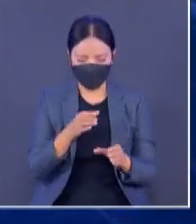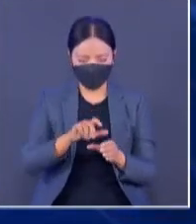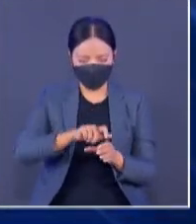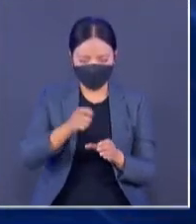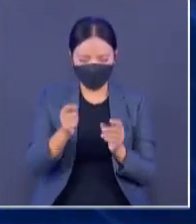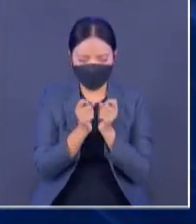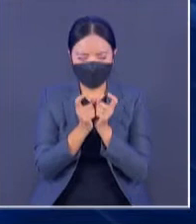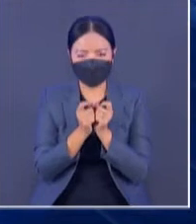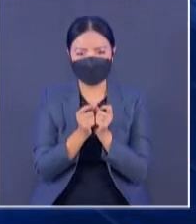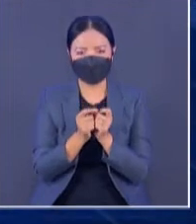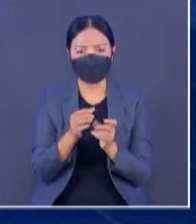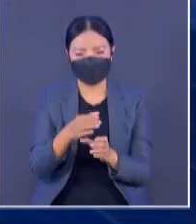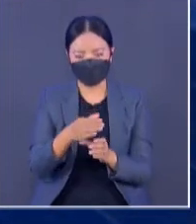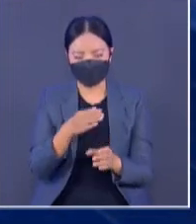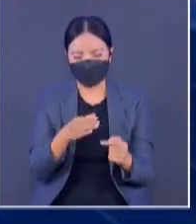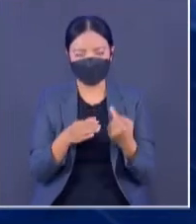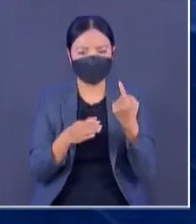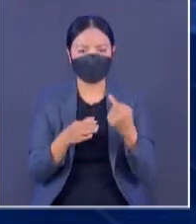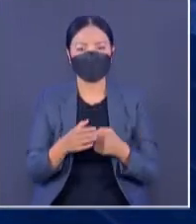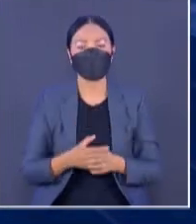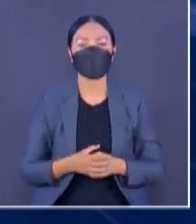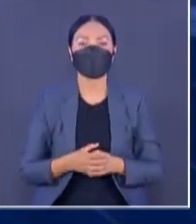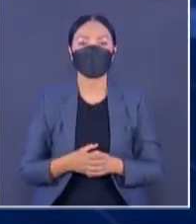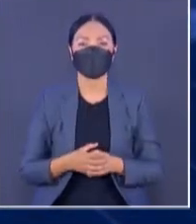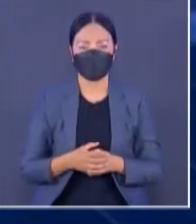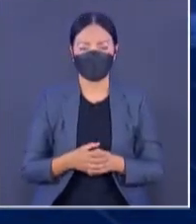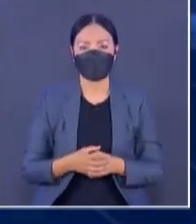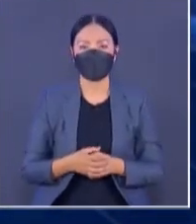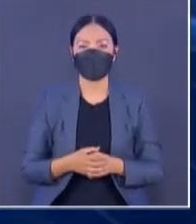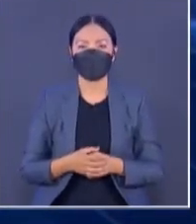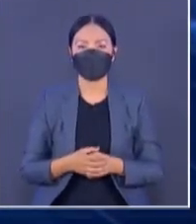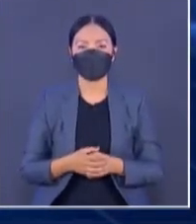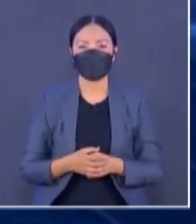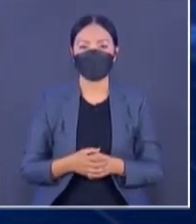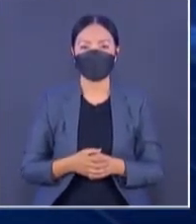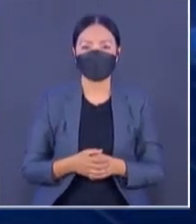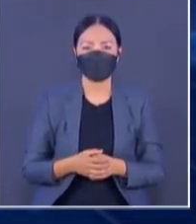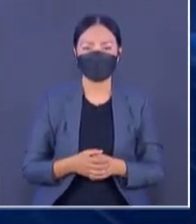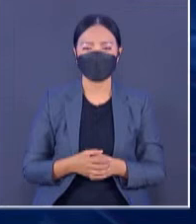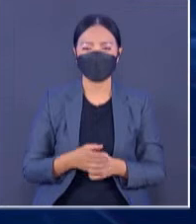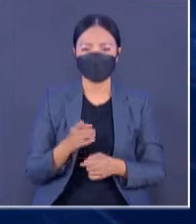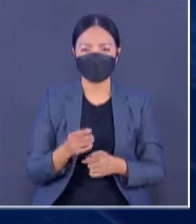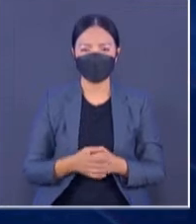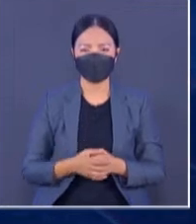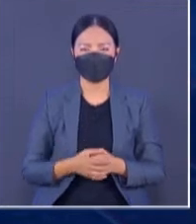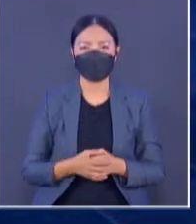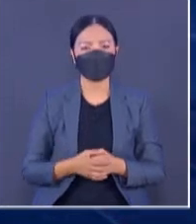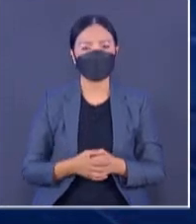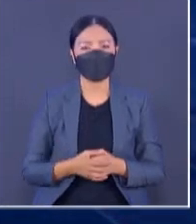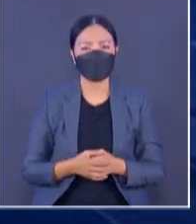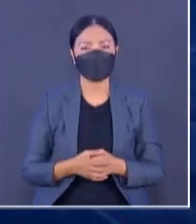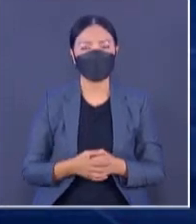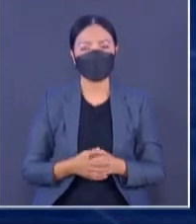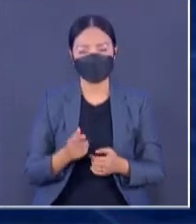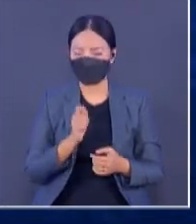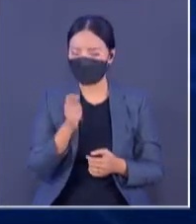คุณผู้ชมแค่กระป๋องเดียวเองอ่ะพี่บ๊อบชาวเน็ตเขาก็บอกว่าถ้าอย่างเงี้ยถ้าพี่เขาทุ่มเทขนาดนี้นะคะก็ต้องจ่าย